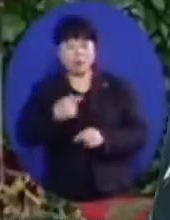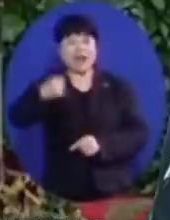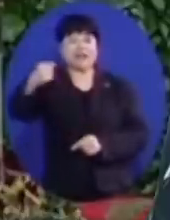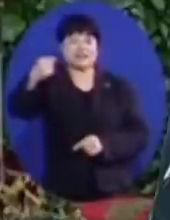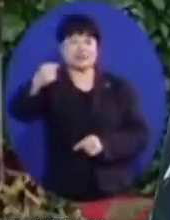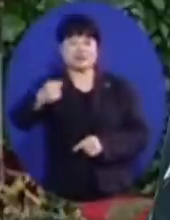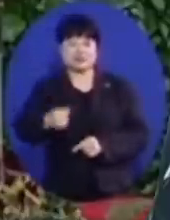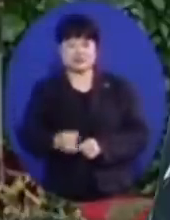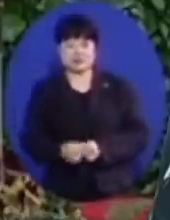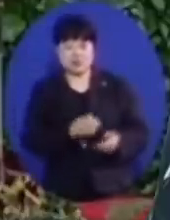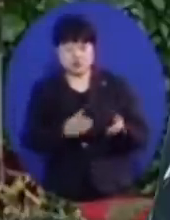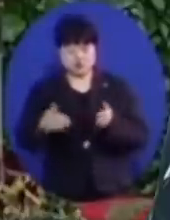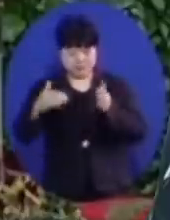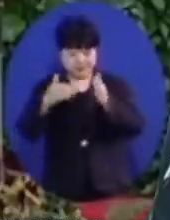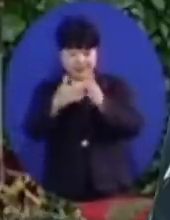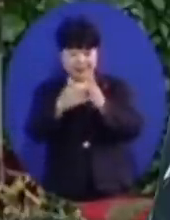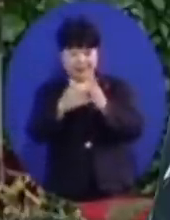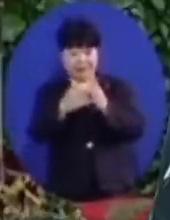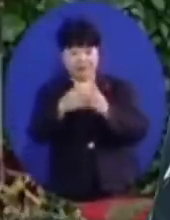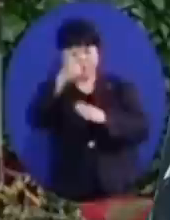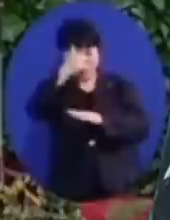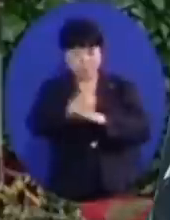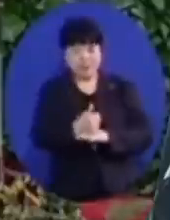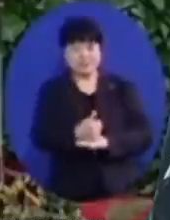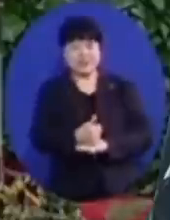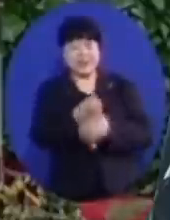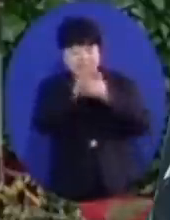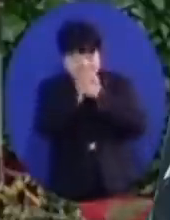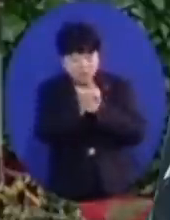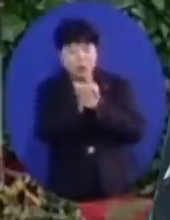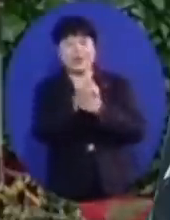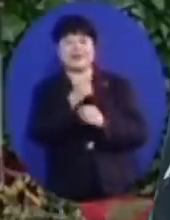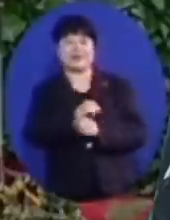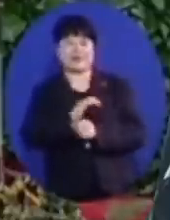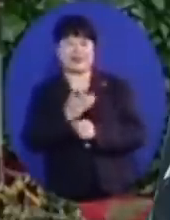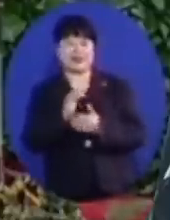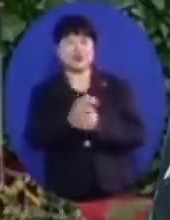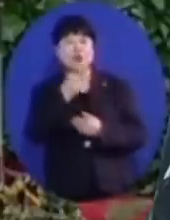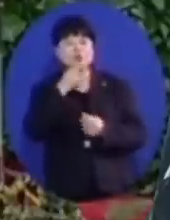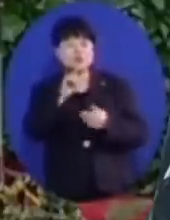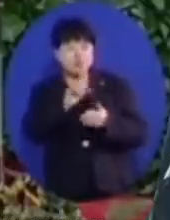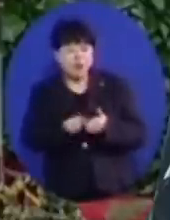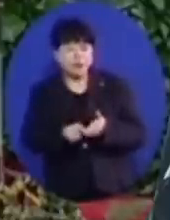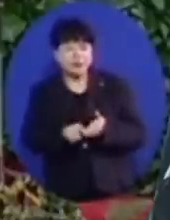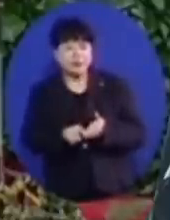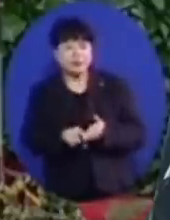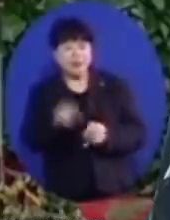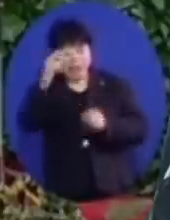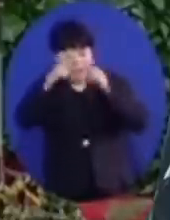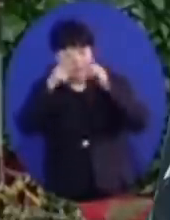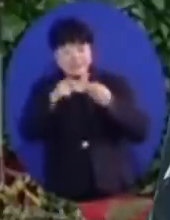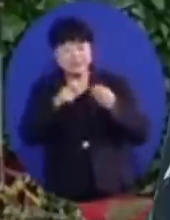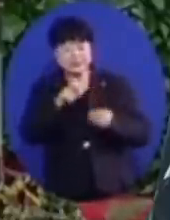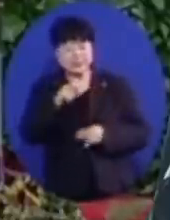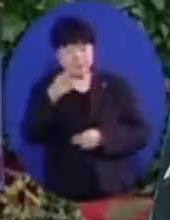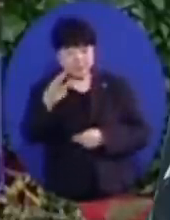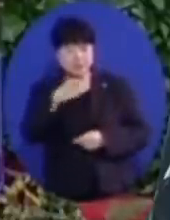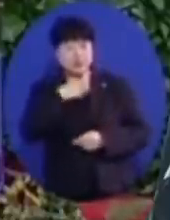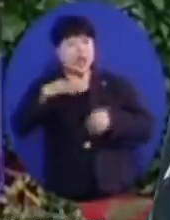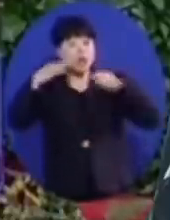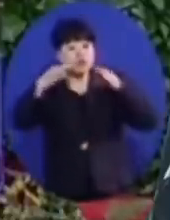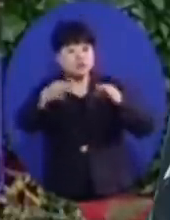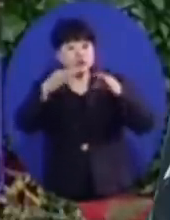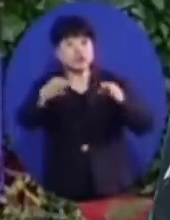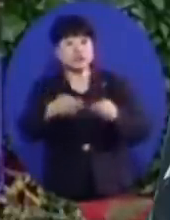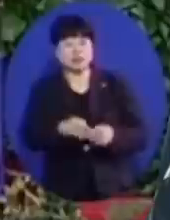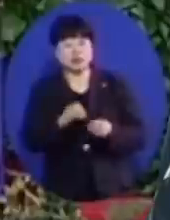다 몸에 무장을 하더라도 혈관 기도를 해야 되는 것입니다 기도하지 않았는데 예레미야 3장 3절에 너희는 내게 부르짖으라